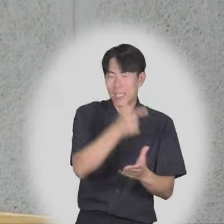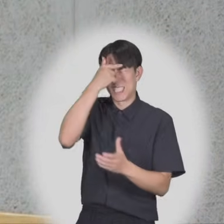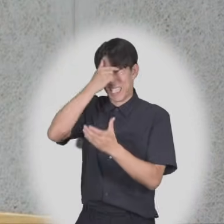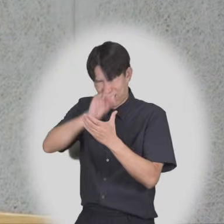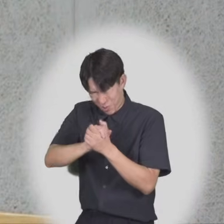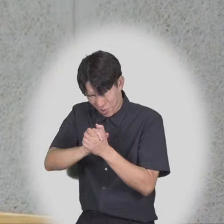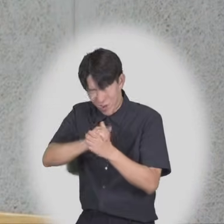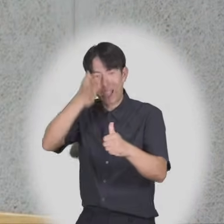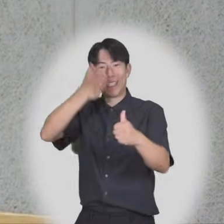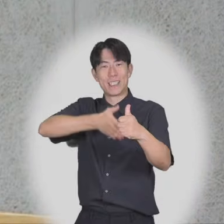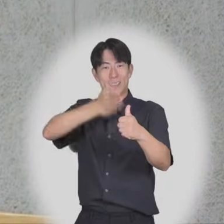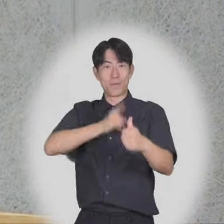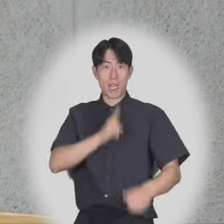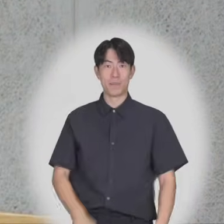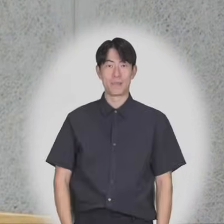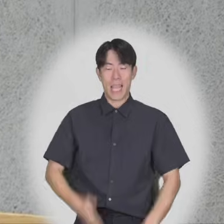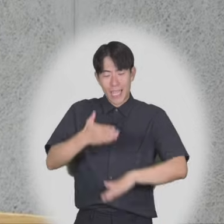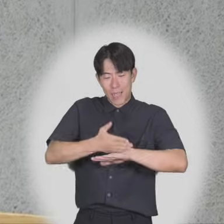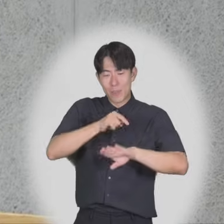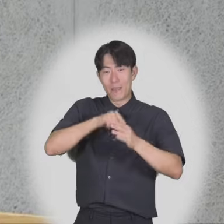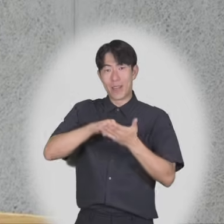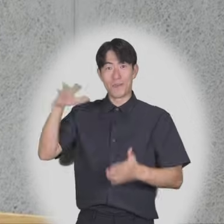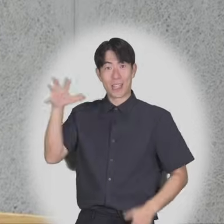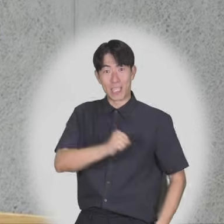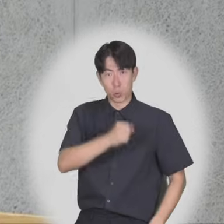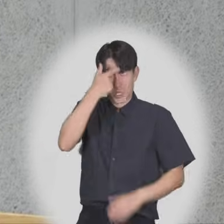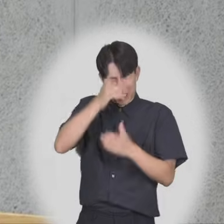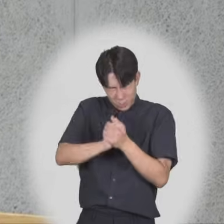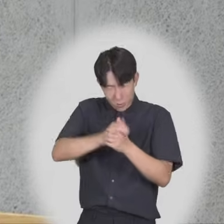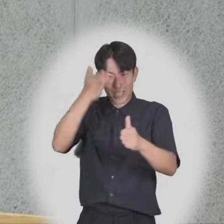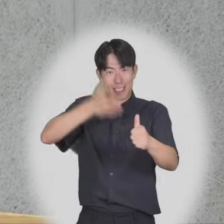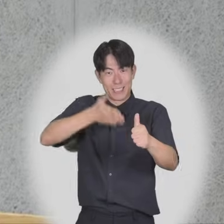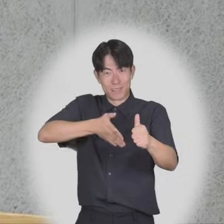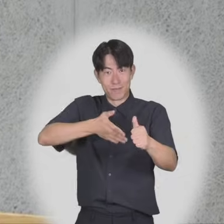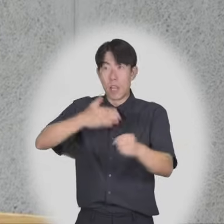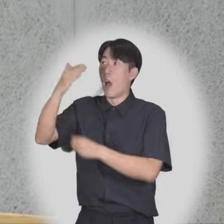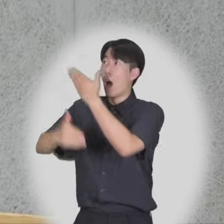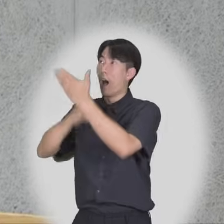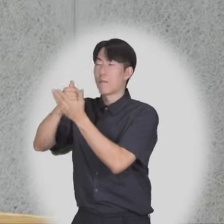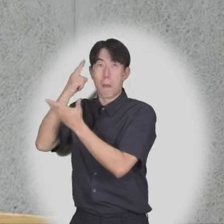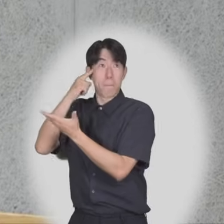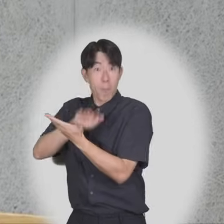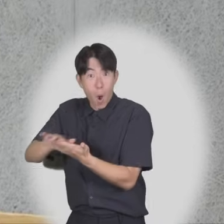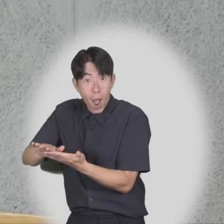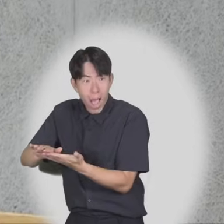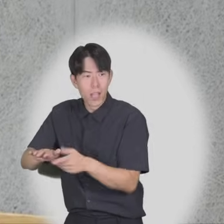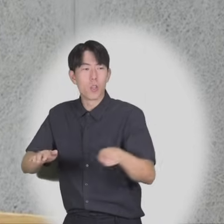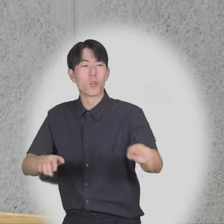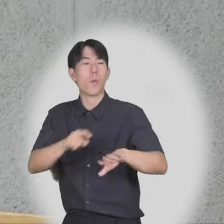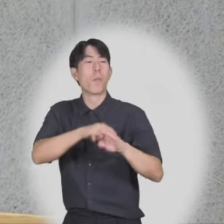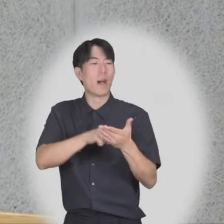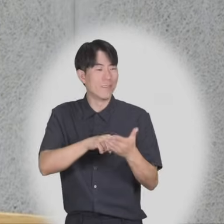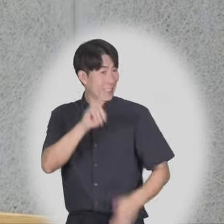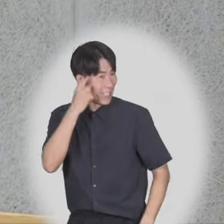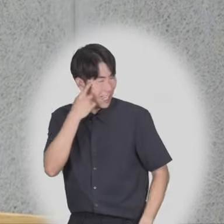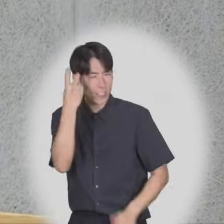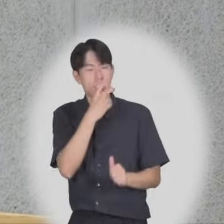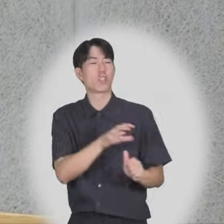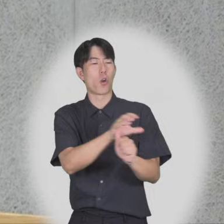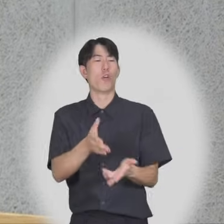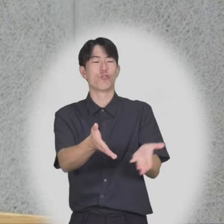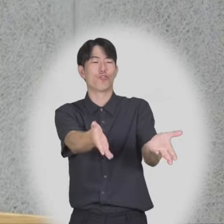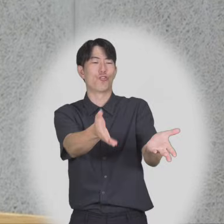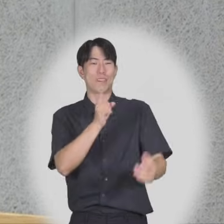거죠. 감사함으로 기도하라. 그리하면 하나님의 평강이 네 마음과 생각을 지켜주신다 그랬습니다.